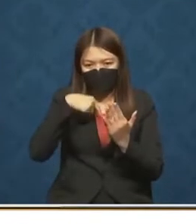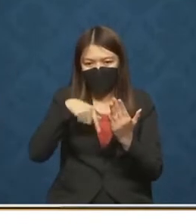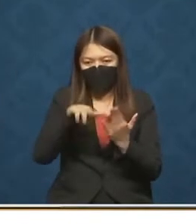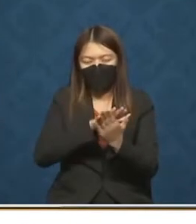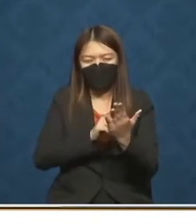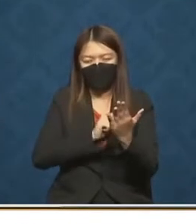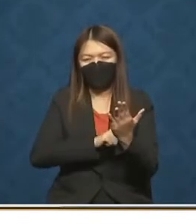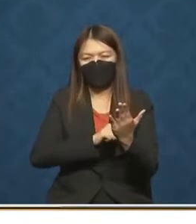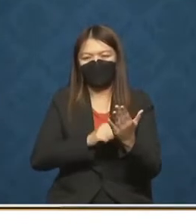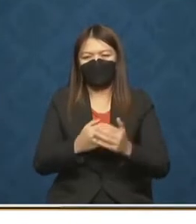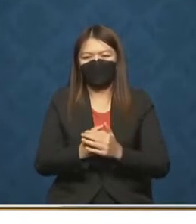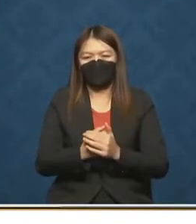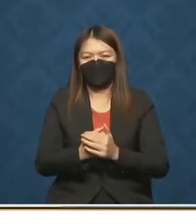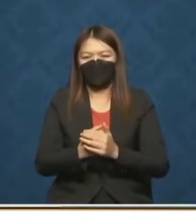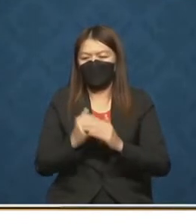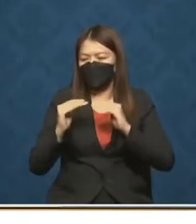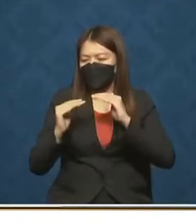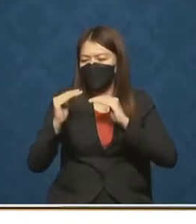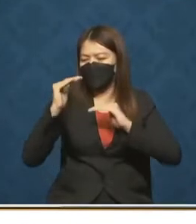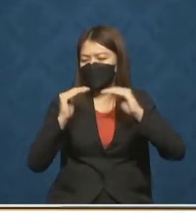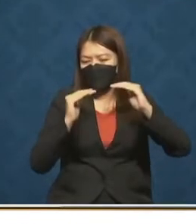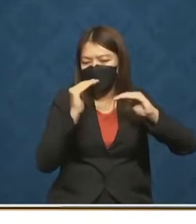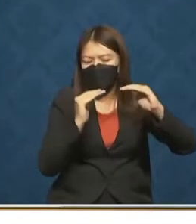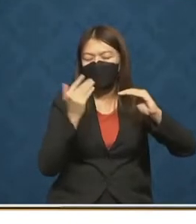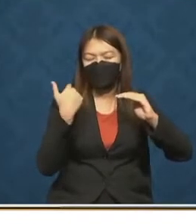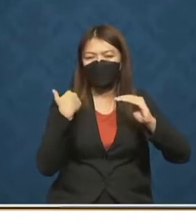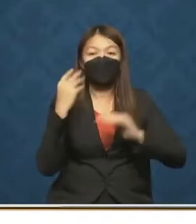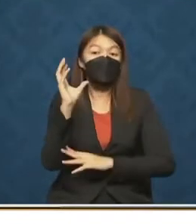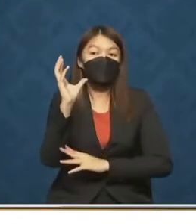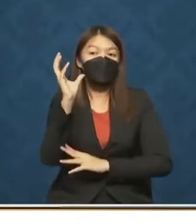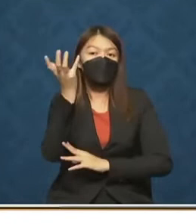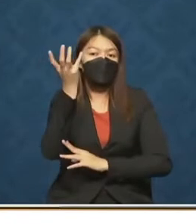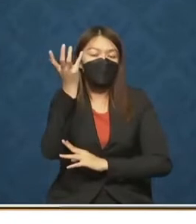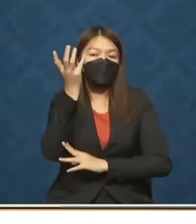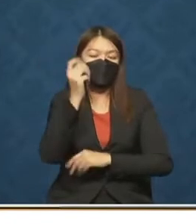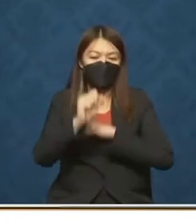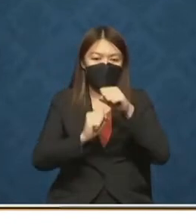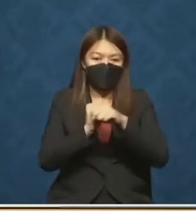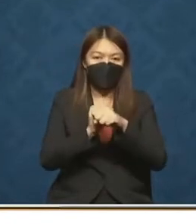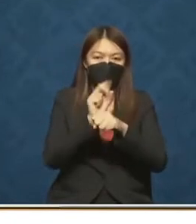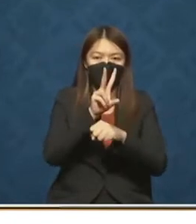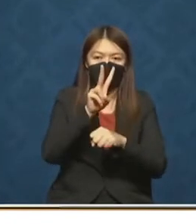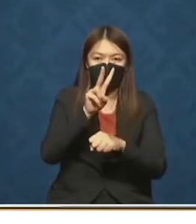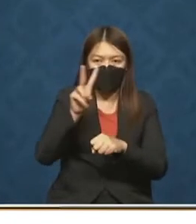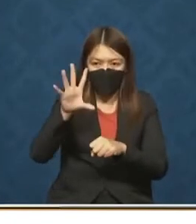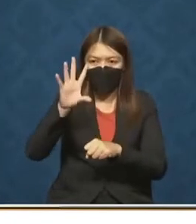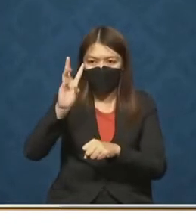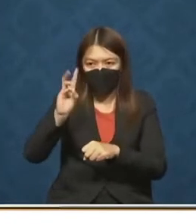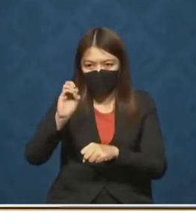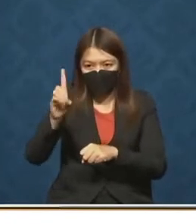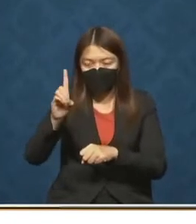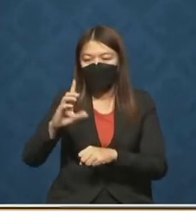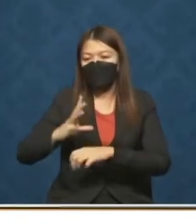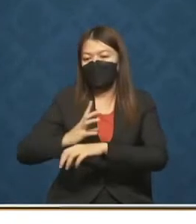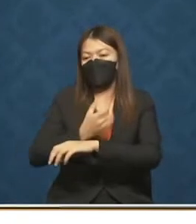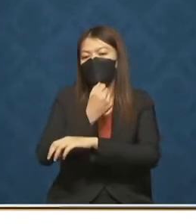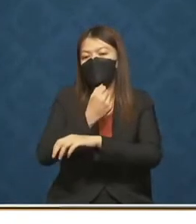ขอคลปด